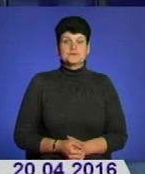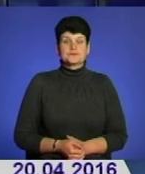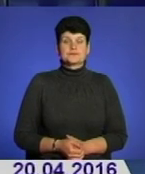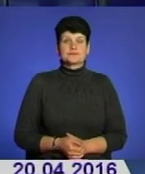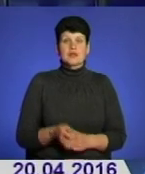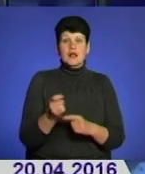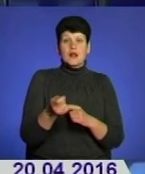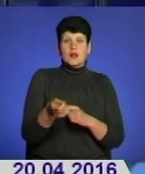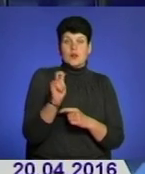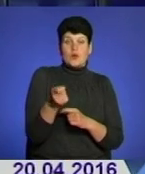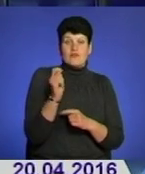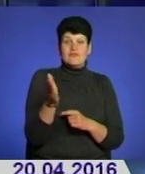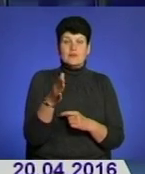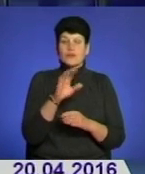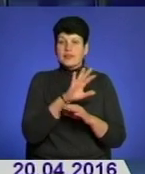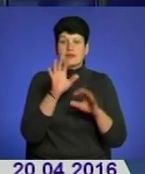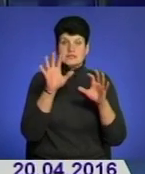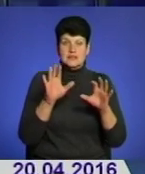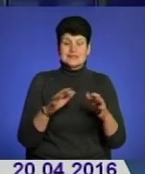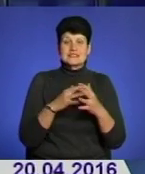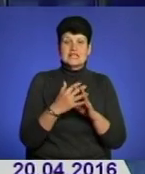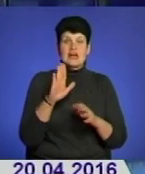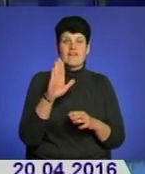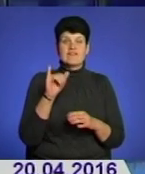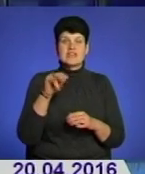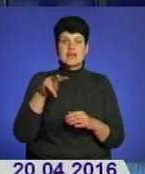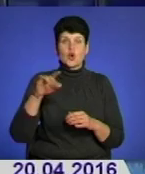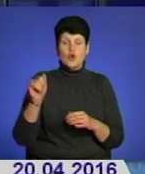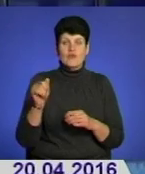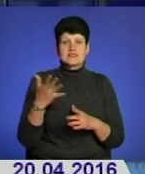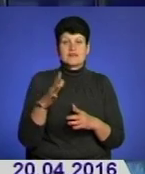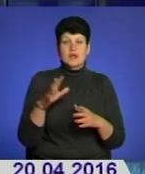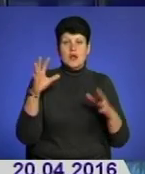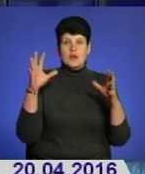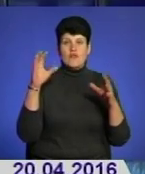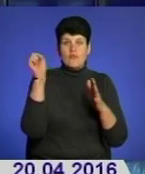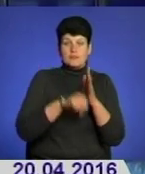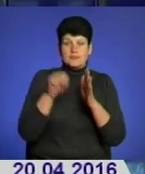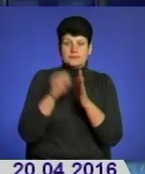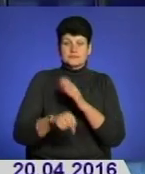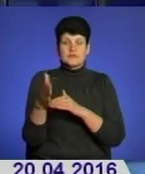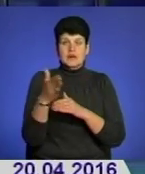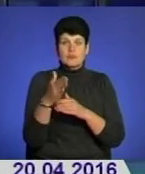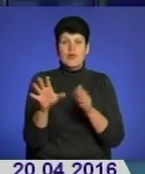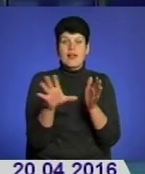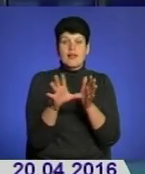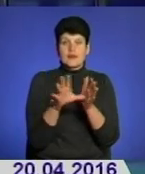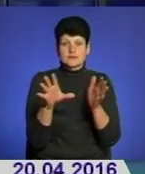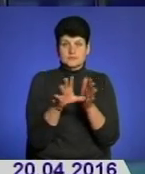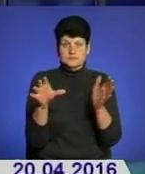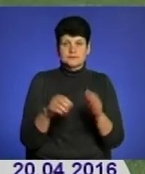Виловлював рибу незаконно. Житель села Вільховець глушив рибу електричним струмом. За незаконну риболовлю чоловіка затримала